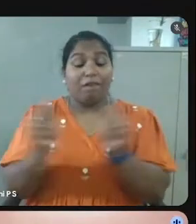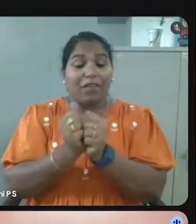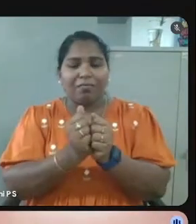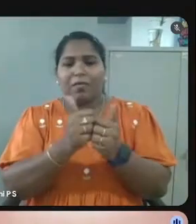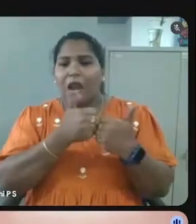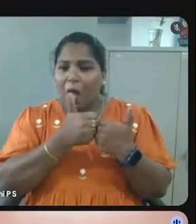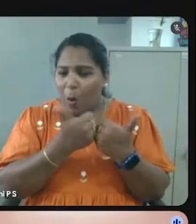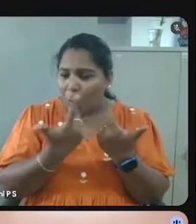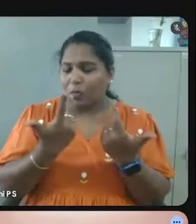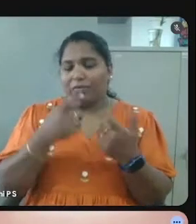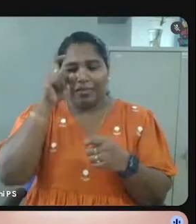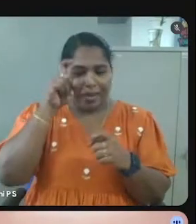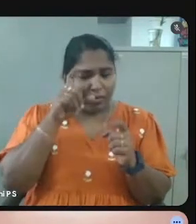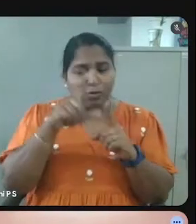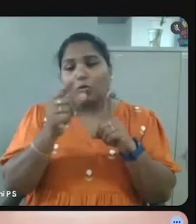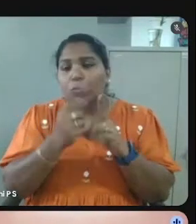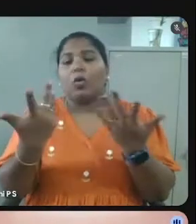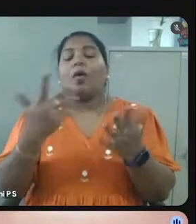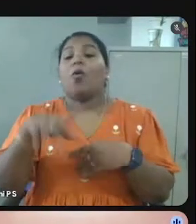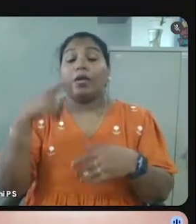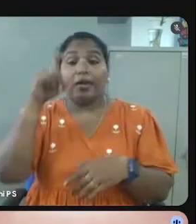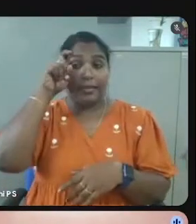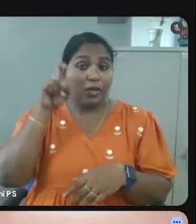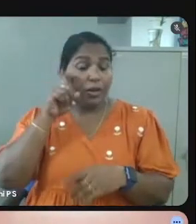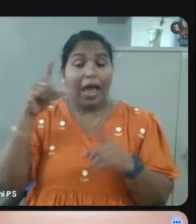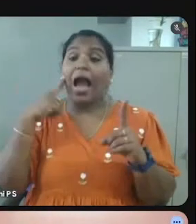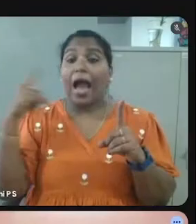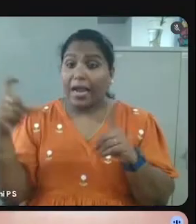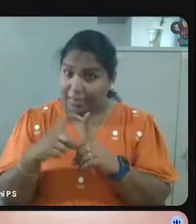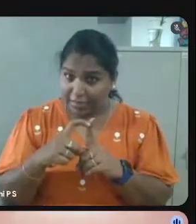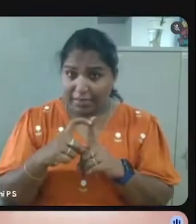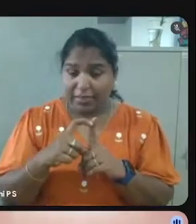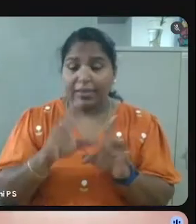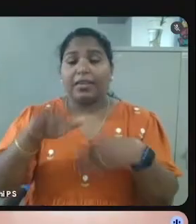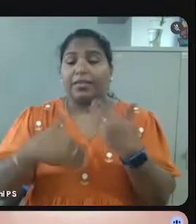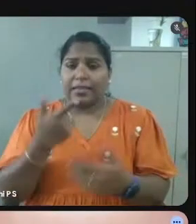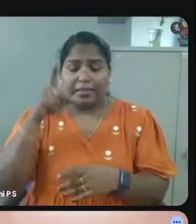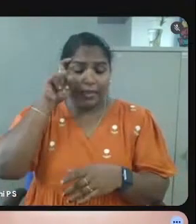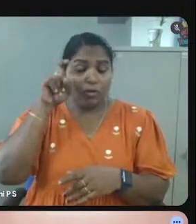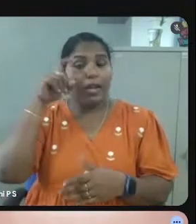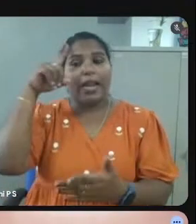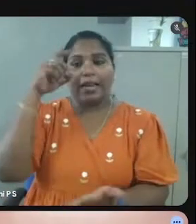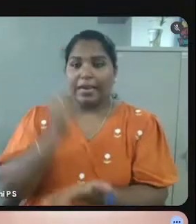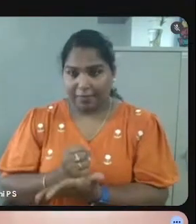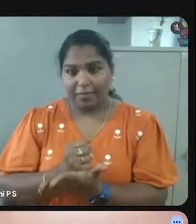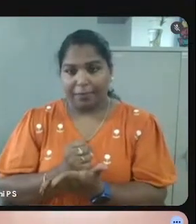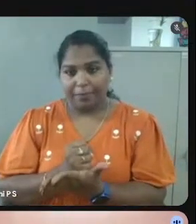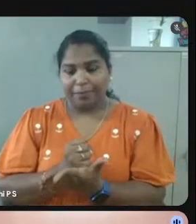പിന്നെ സെക്ഷുവൽ ഐഡന്റിറ്റി, ഫീമെയിൽ ഐഡന്റിറ്റി, സെക്ഷുവൽ ഡെസിഷൻസ്,